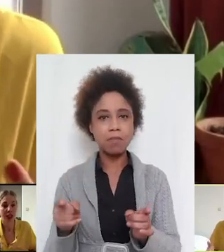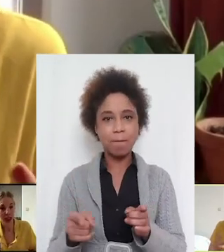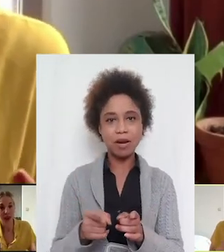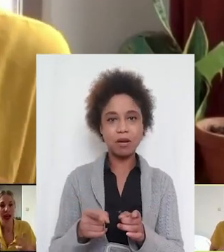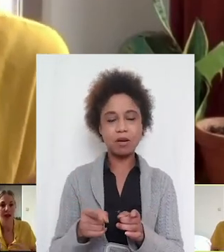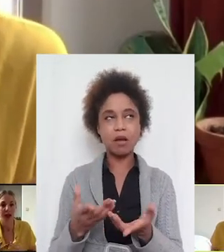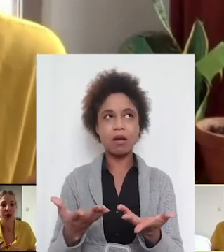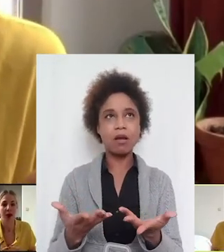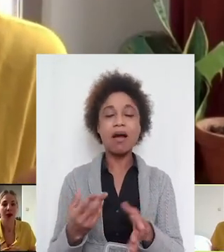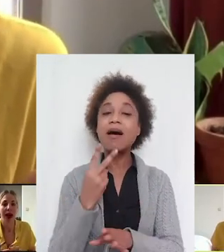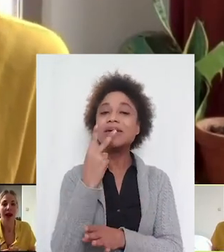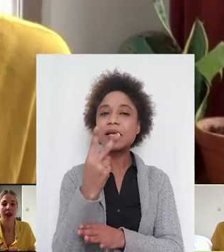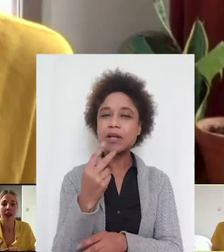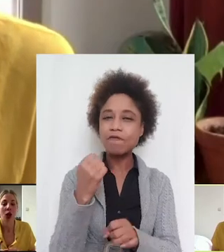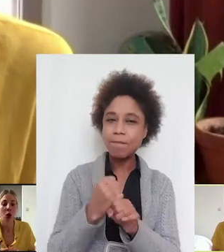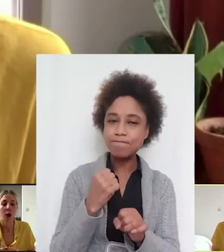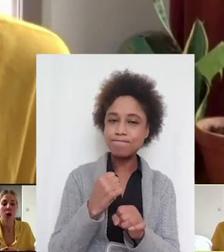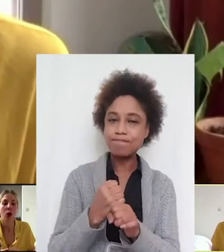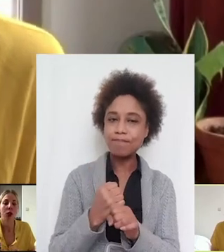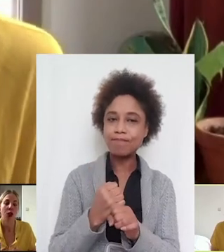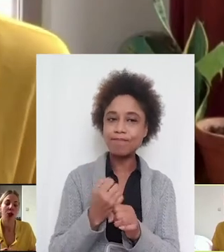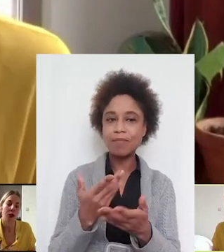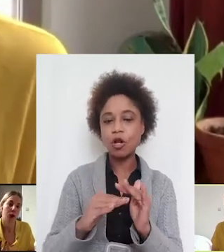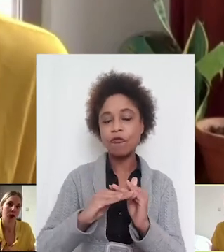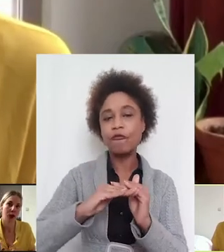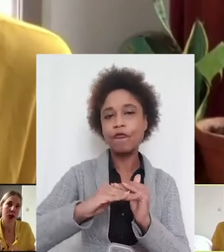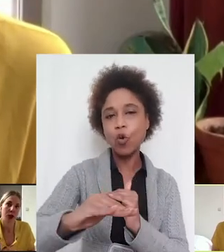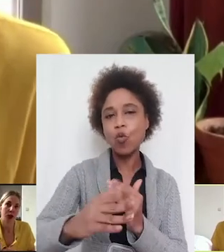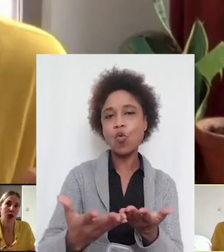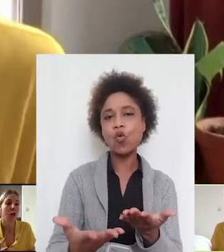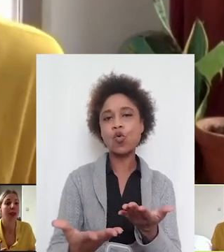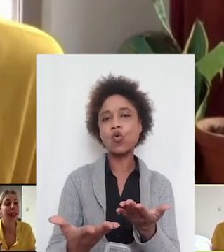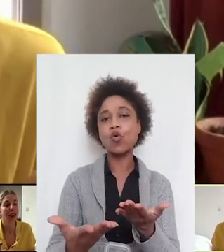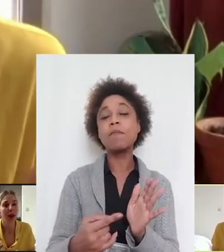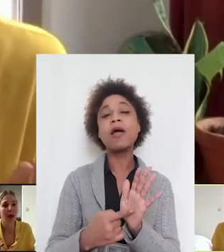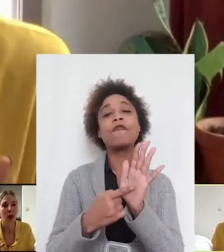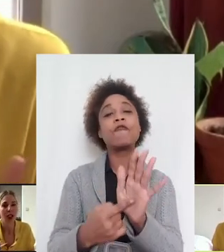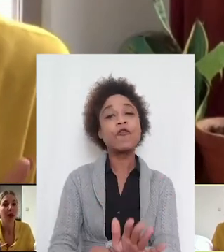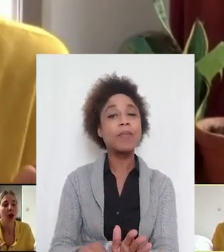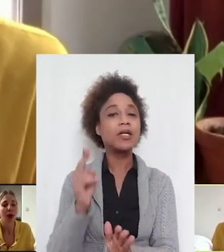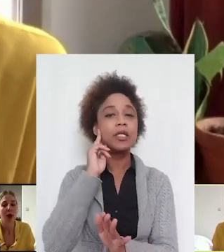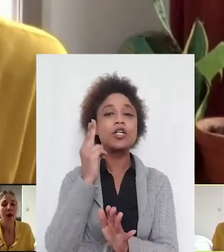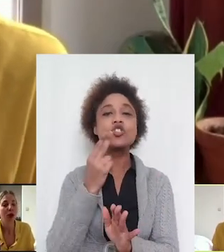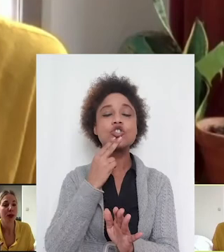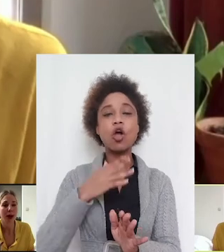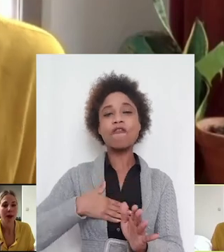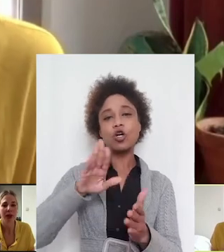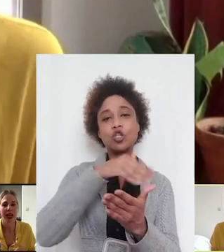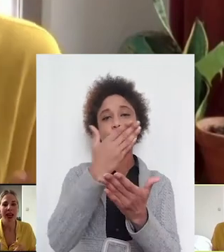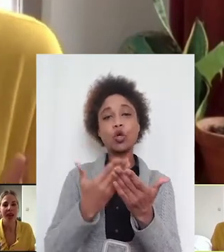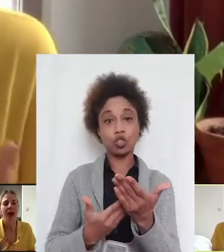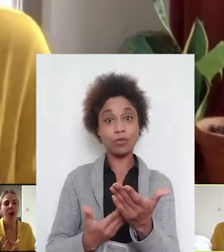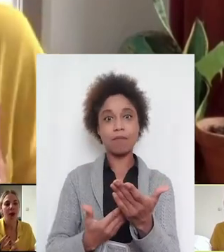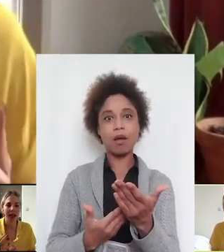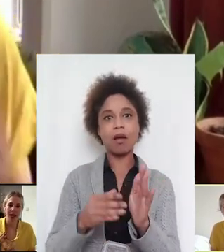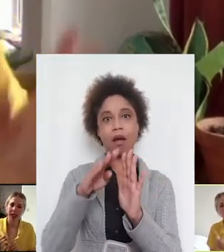Zoals de zichtbaarheid van makers op de vloer. Zoals bijvoorbeeld de dove dichters bij het poëzieprogramma De Poesie Bar.